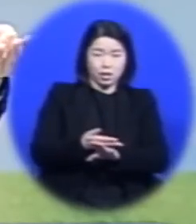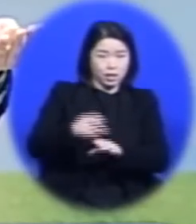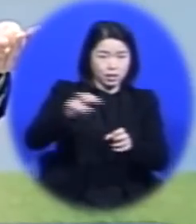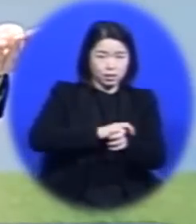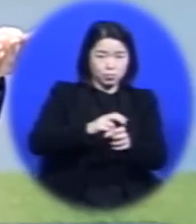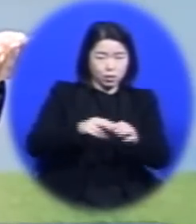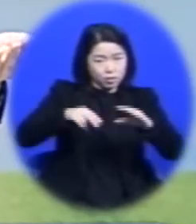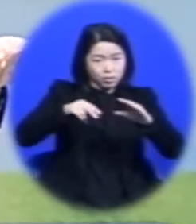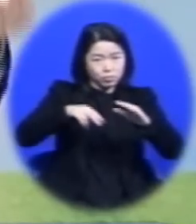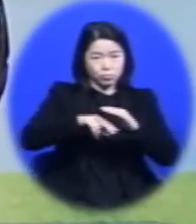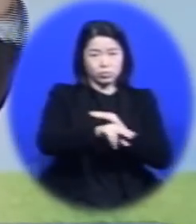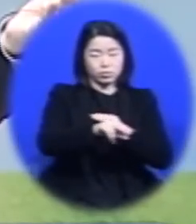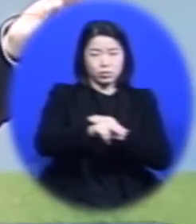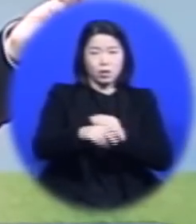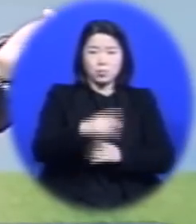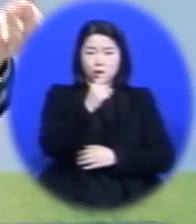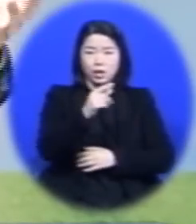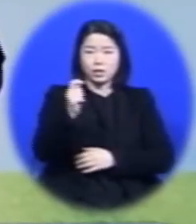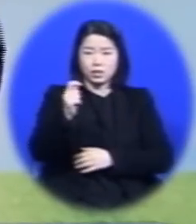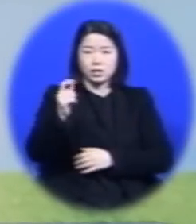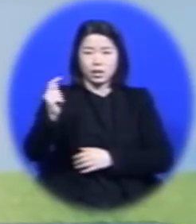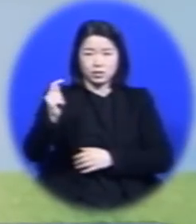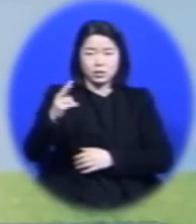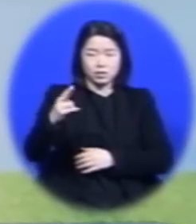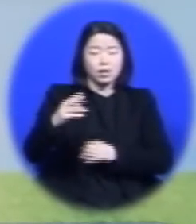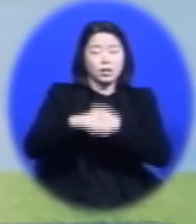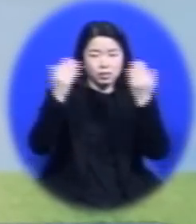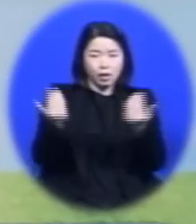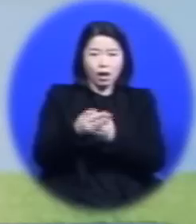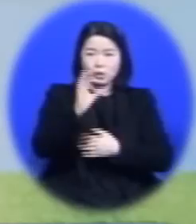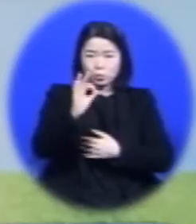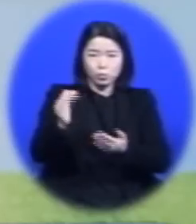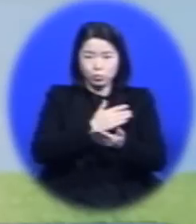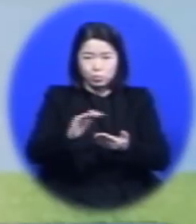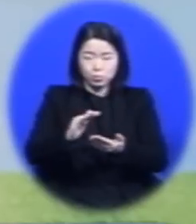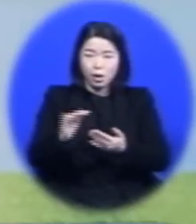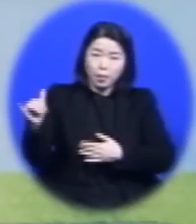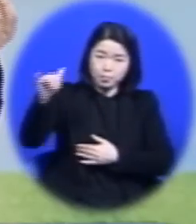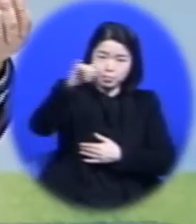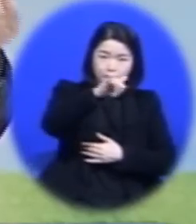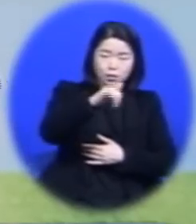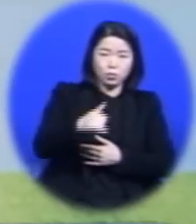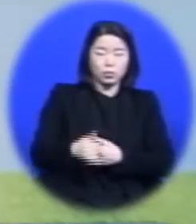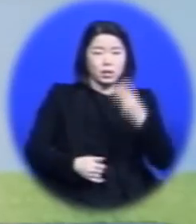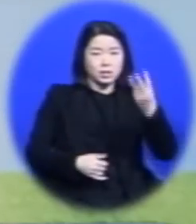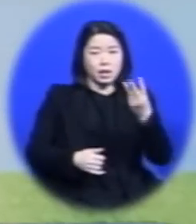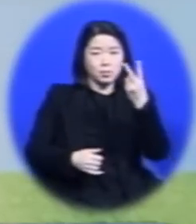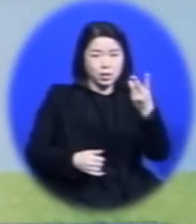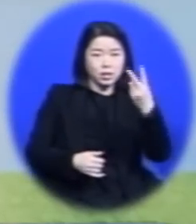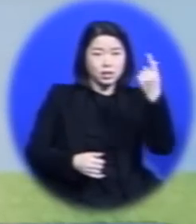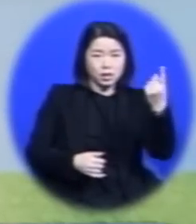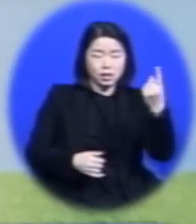열차가 있네 KTX 있습니다 다 돈으로 구분 있는 거지요 비행기를 타도 3등 석이 있고 2등석